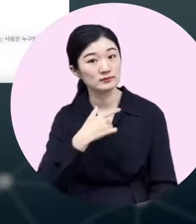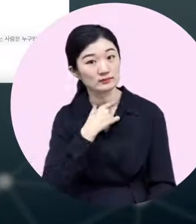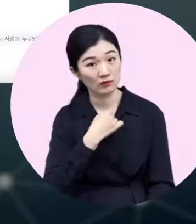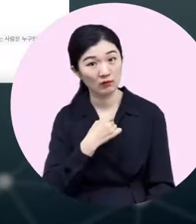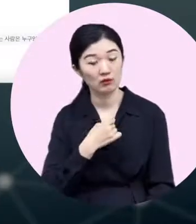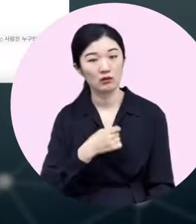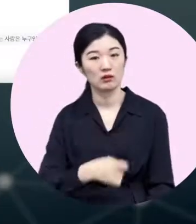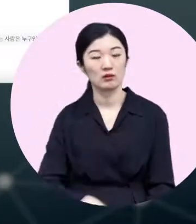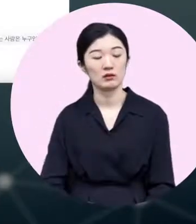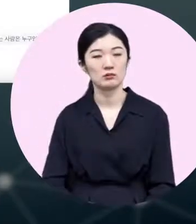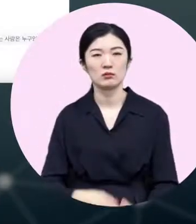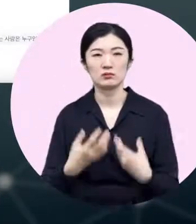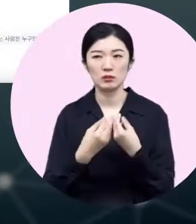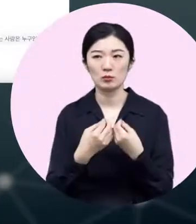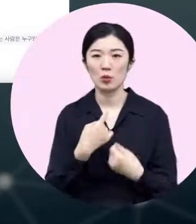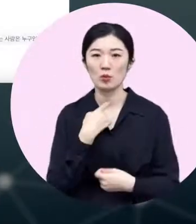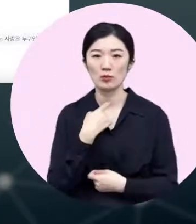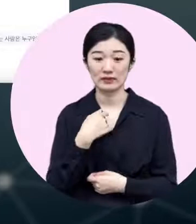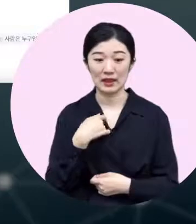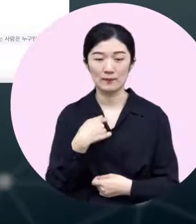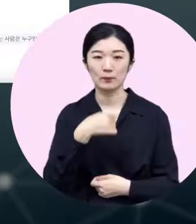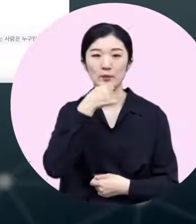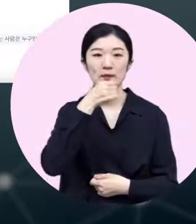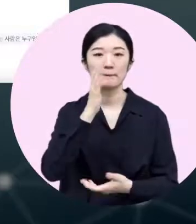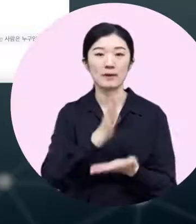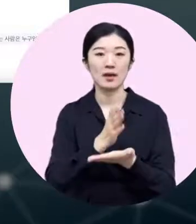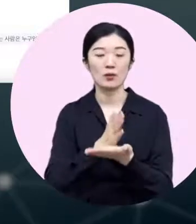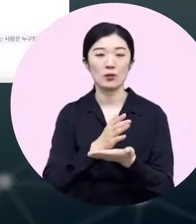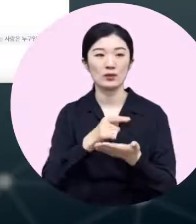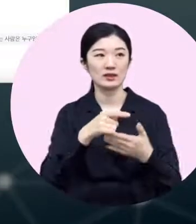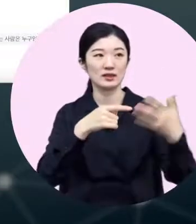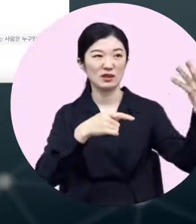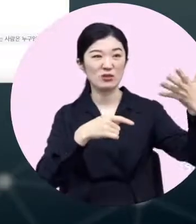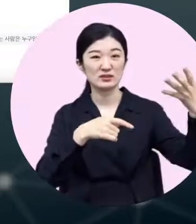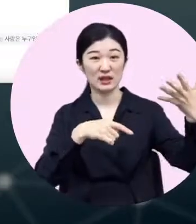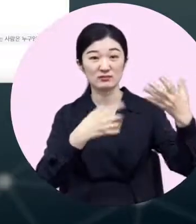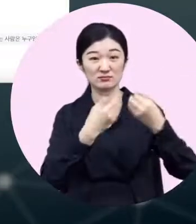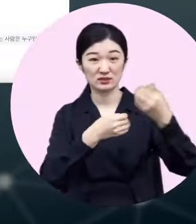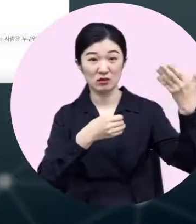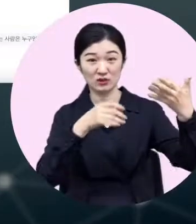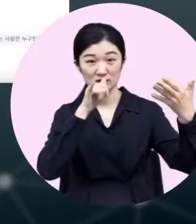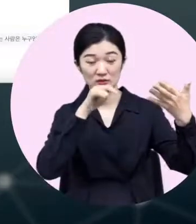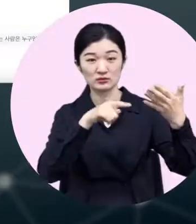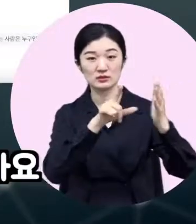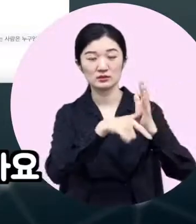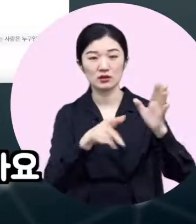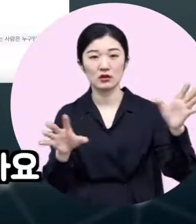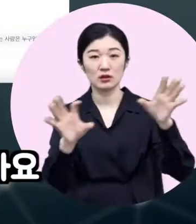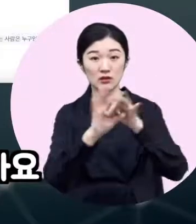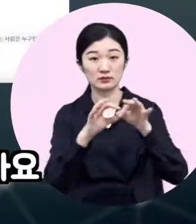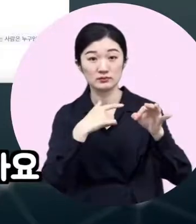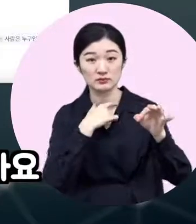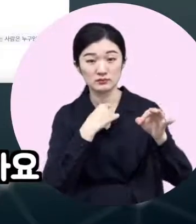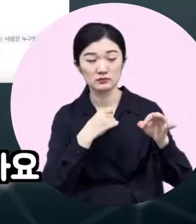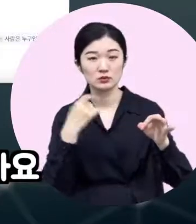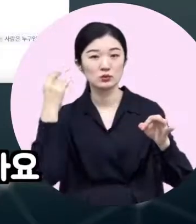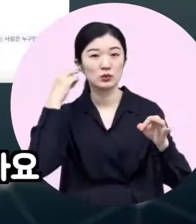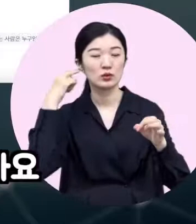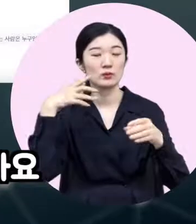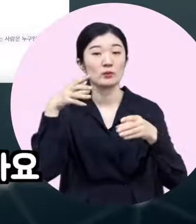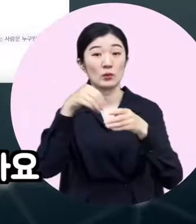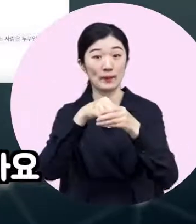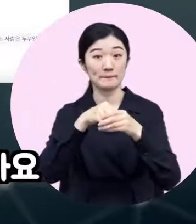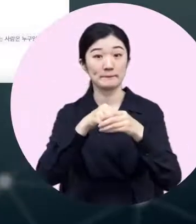경우가 있다. 그러니까 목소리 말고 뭔가 이 화면에서 뭐 영상 같은 거를 이제 재생을 할 거다. 그러면 영상에 그 소리도 같이